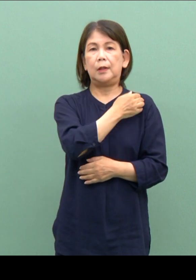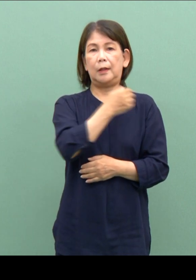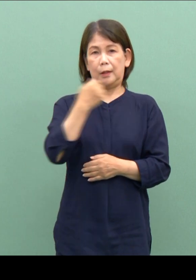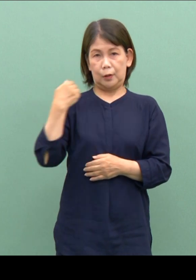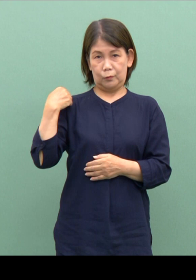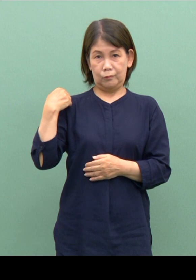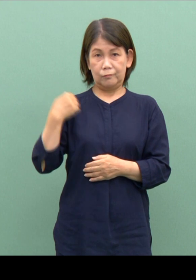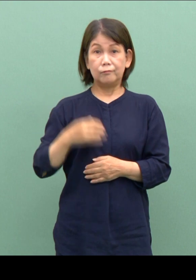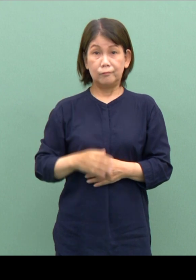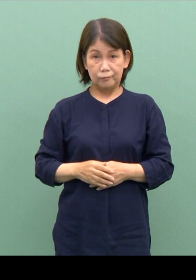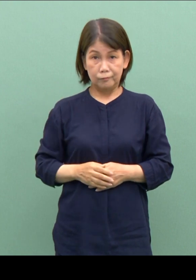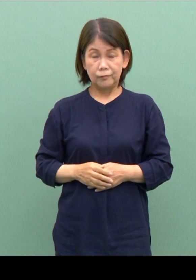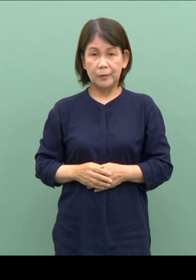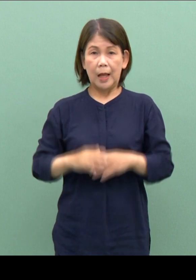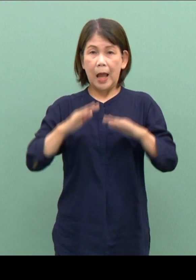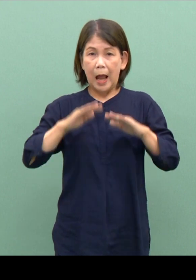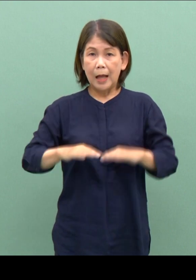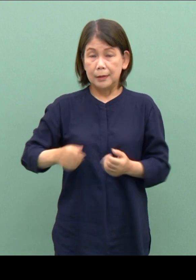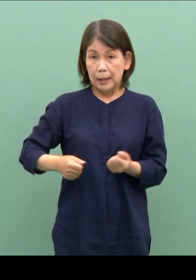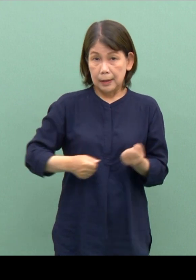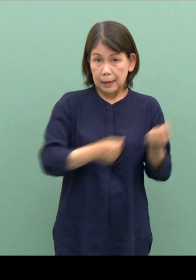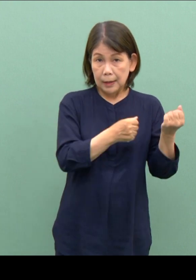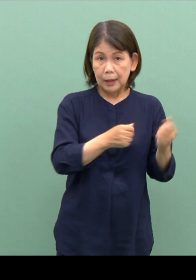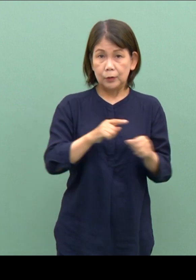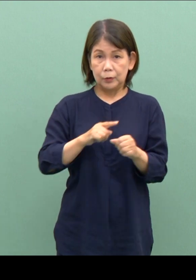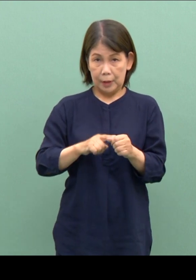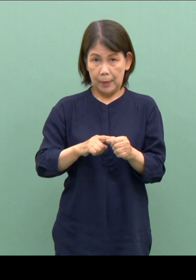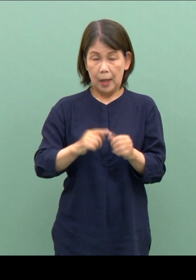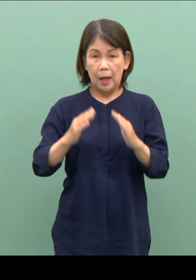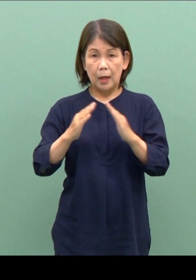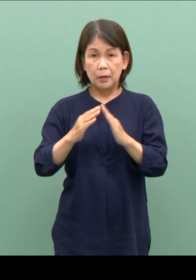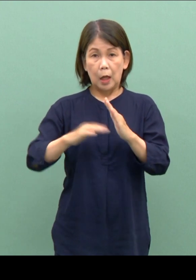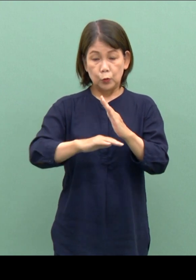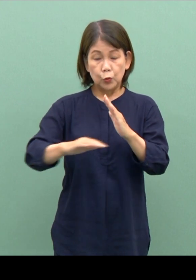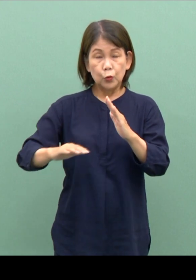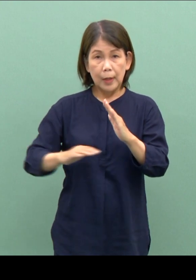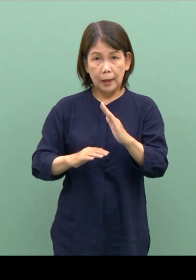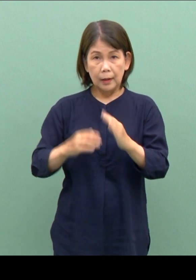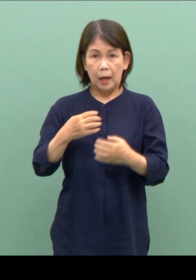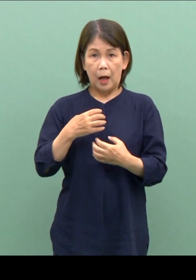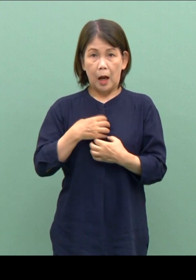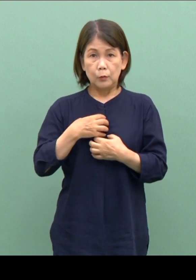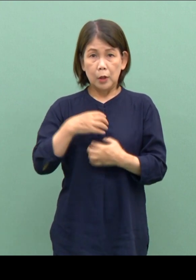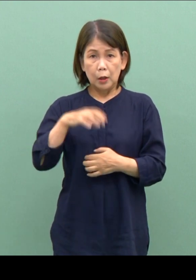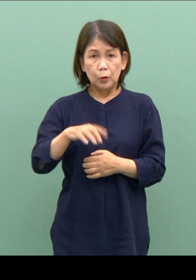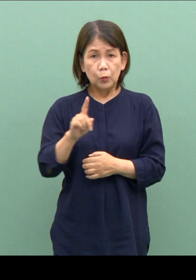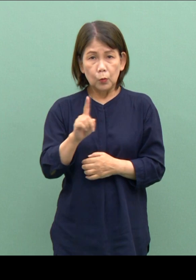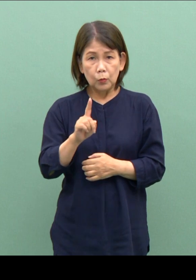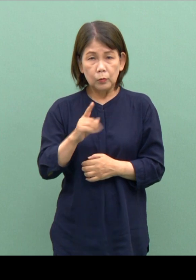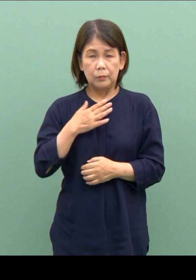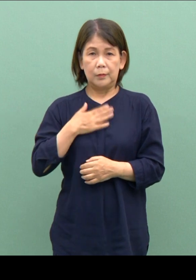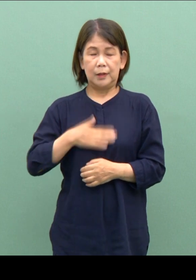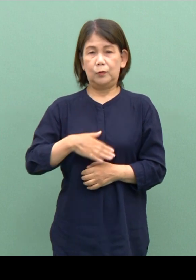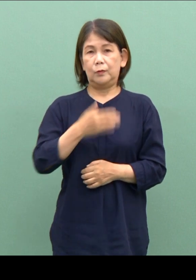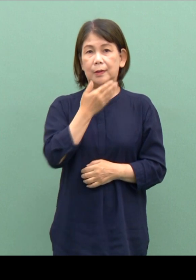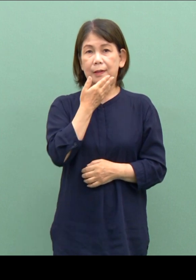。災害時に安全なルートで避難できるように自宅周辺の危険箇所を把握しておきましょ